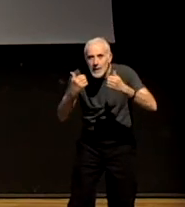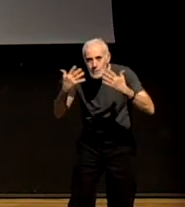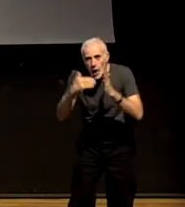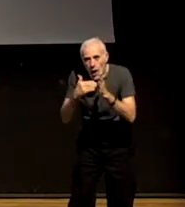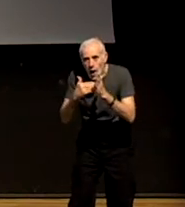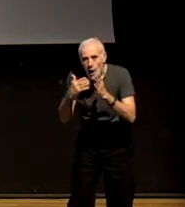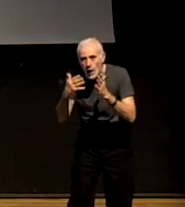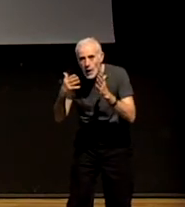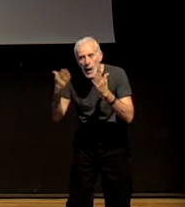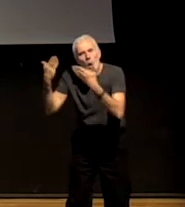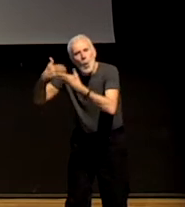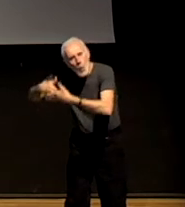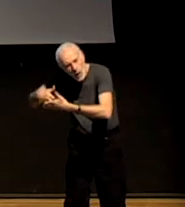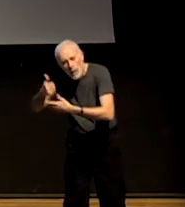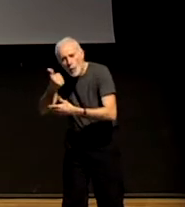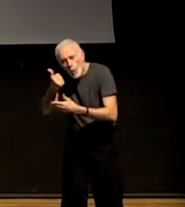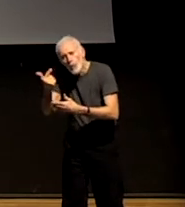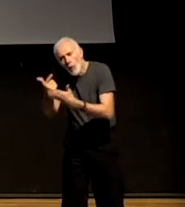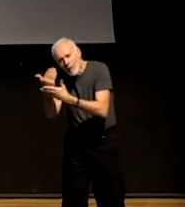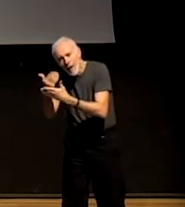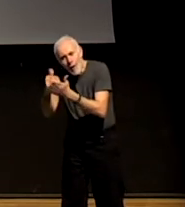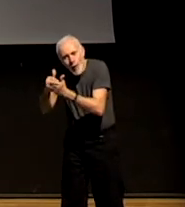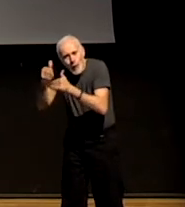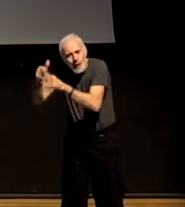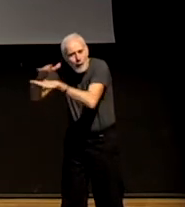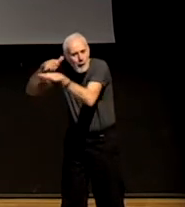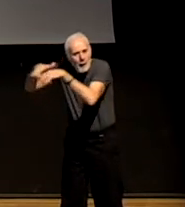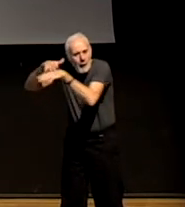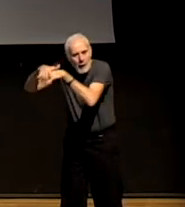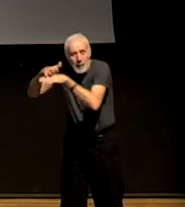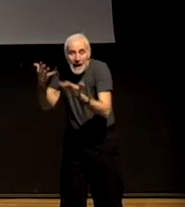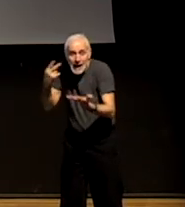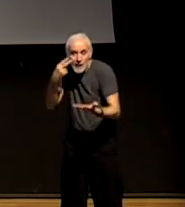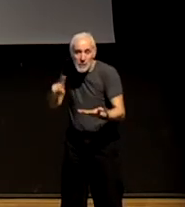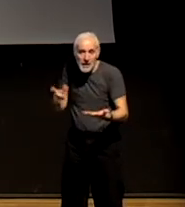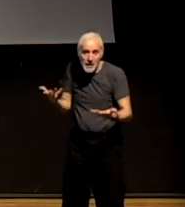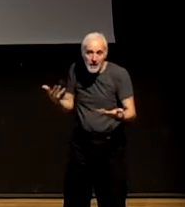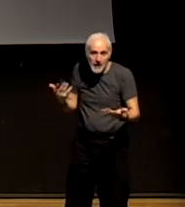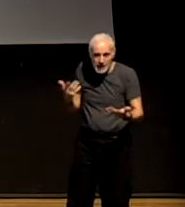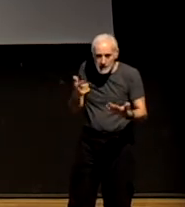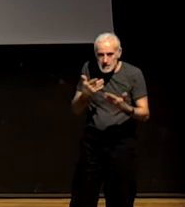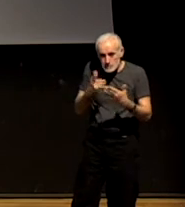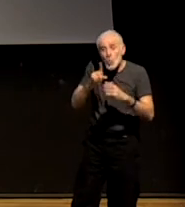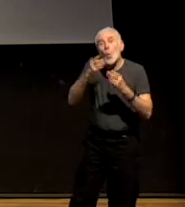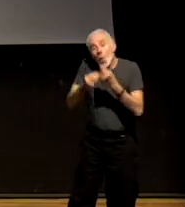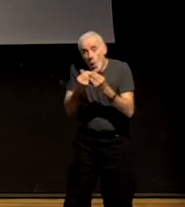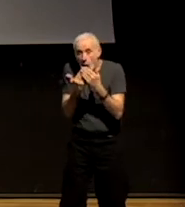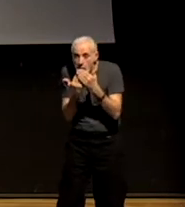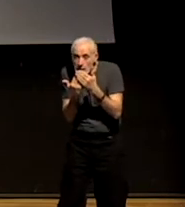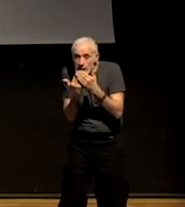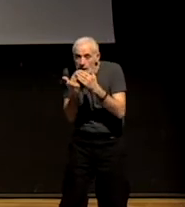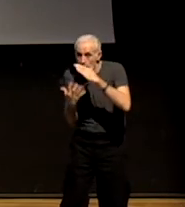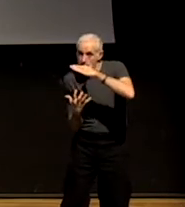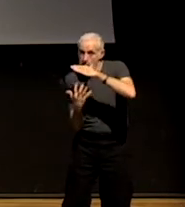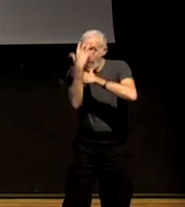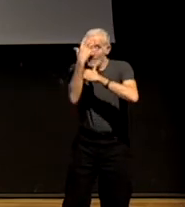dis pas qu'il va pas se passer des choses plus tard à 1h 2h du matin en général on est là plutôt que celle du soleil et au lever du soleil juste avant le lever du soleil aussi il